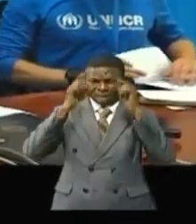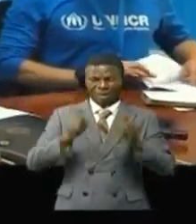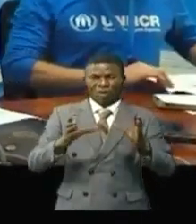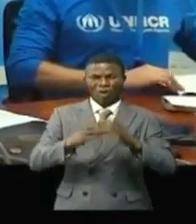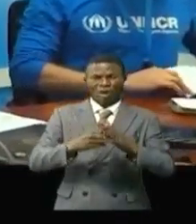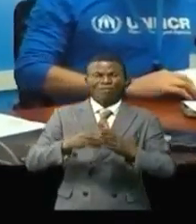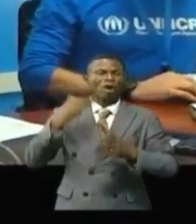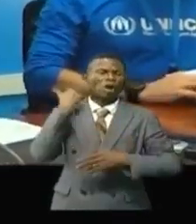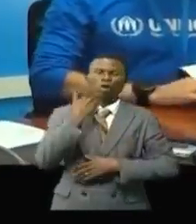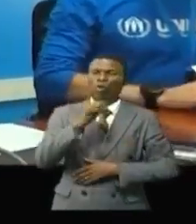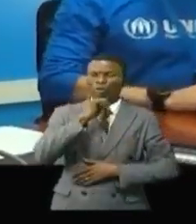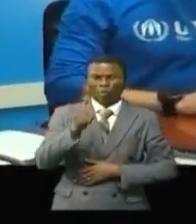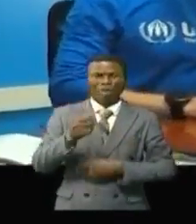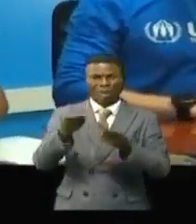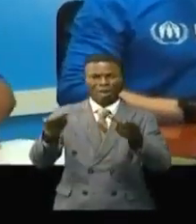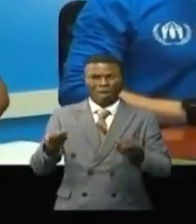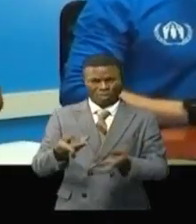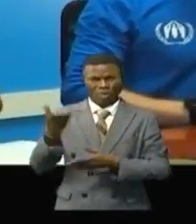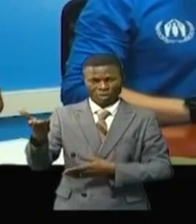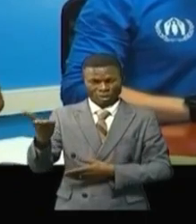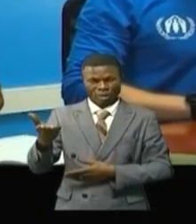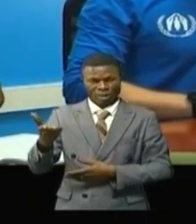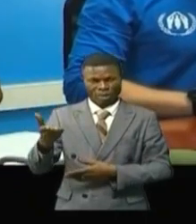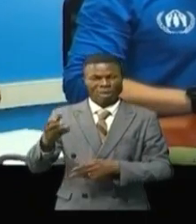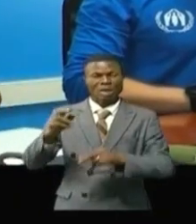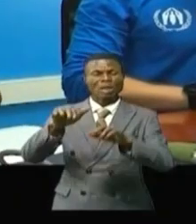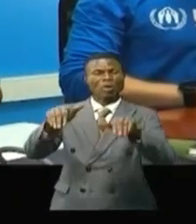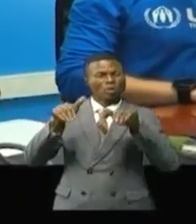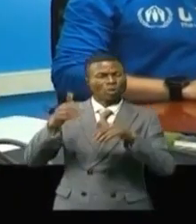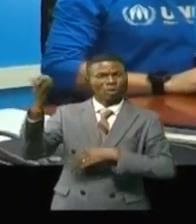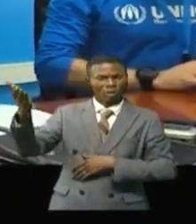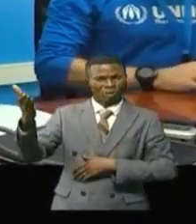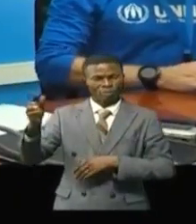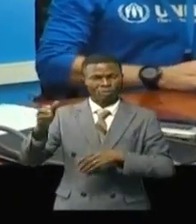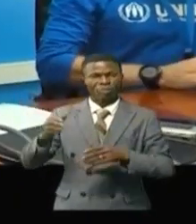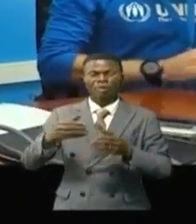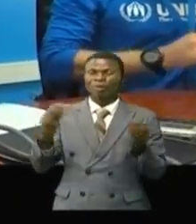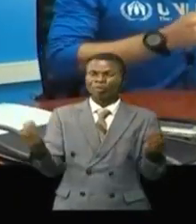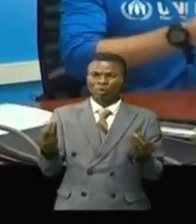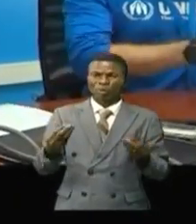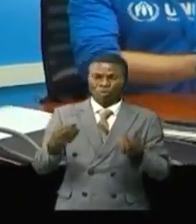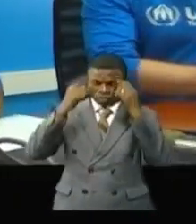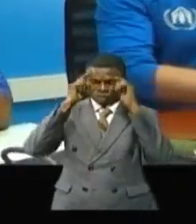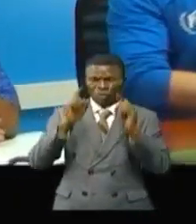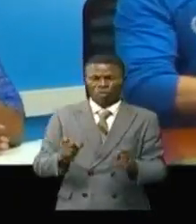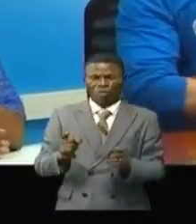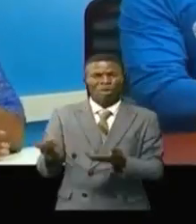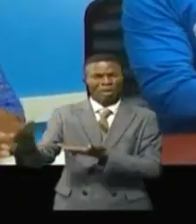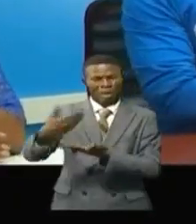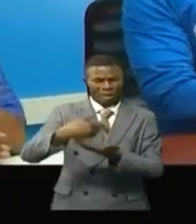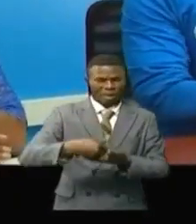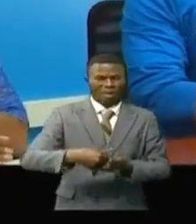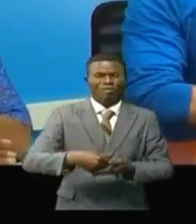d'accueil sur le site où elles allaient s'établir. Et de ce fait, elles ont préféré revenir vers leur